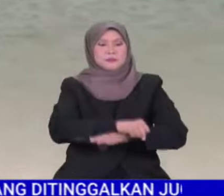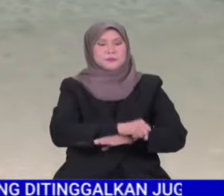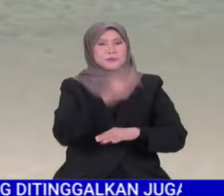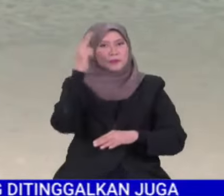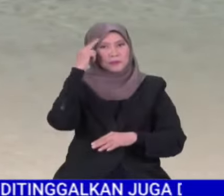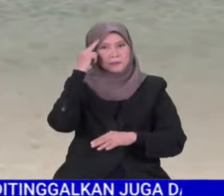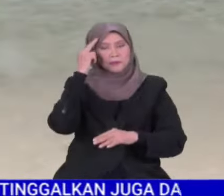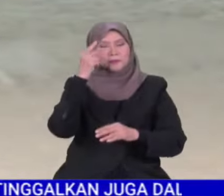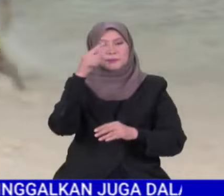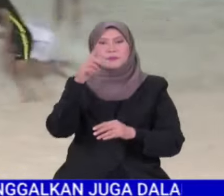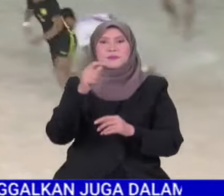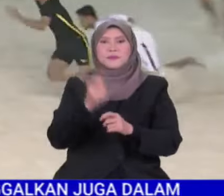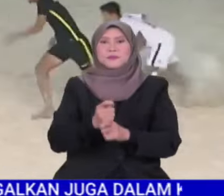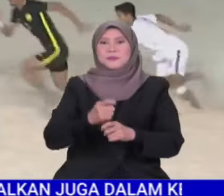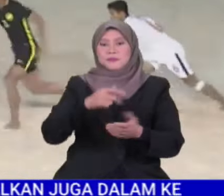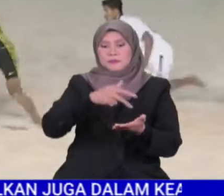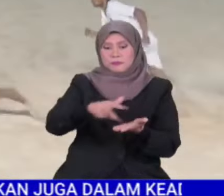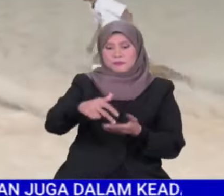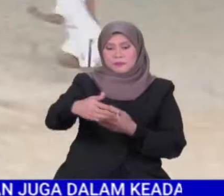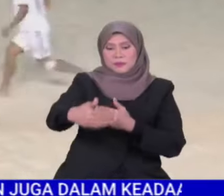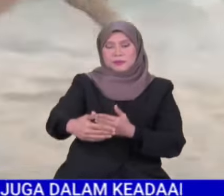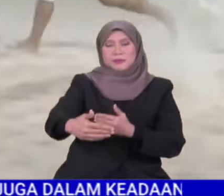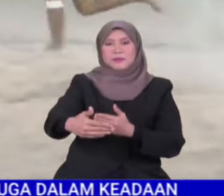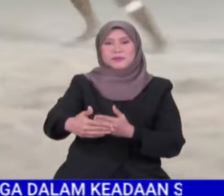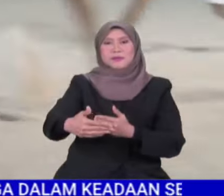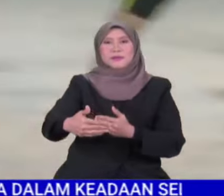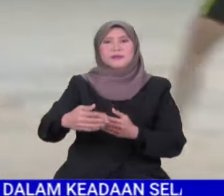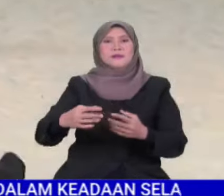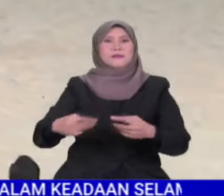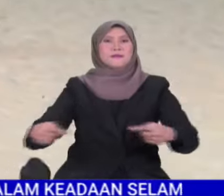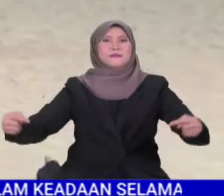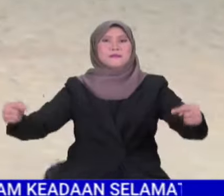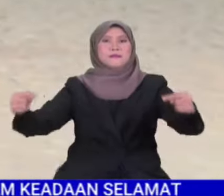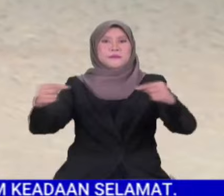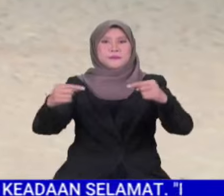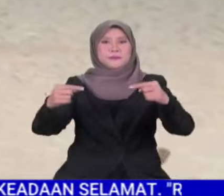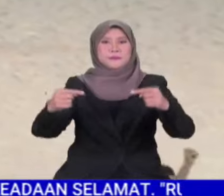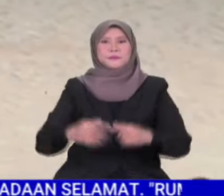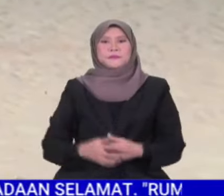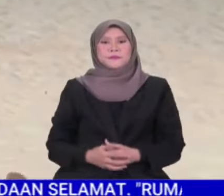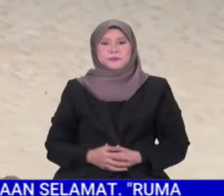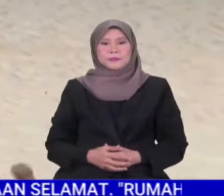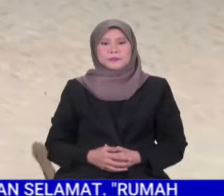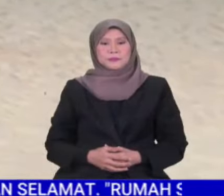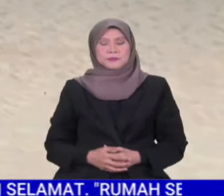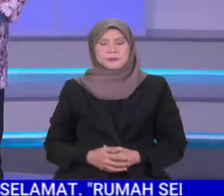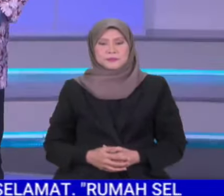UAE menerusi penentuan sepakat penalti dalam aksi final.